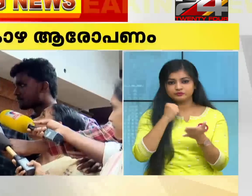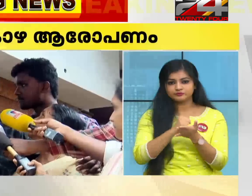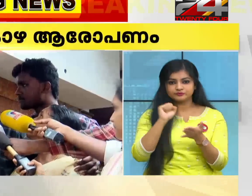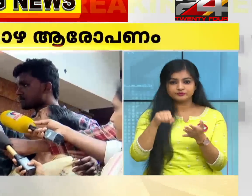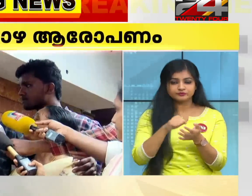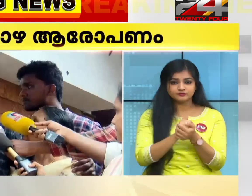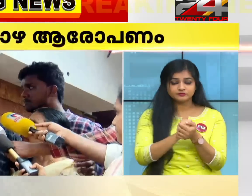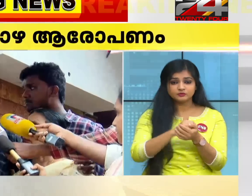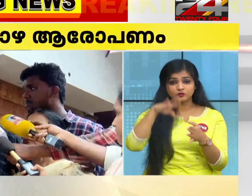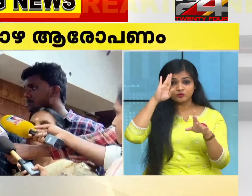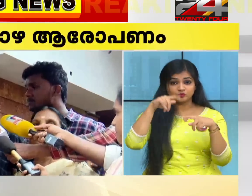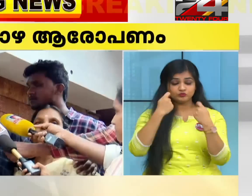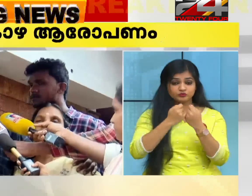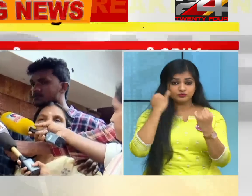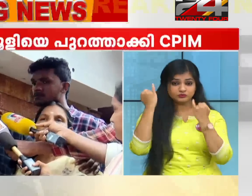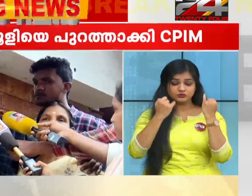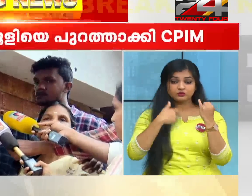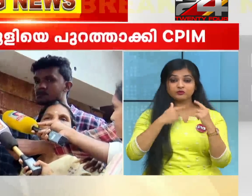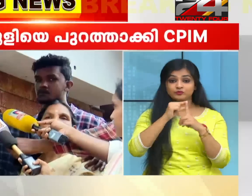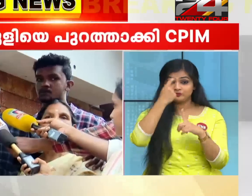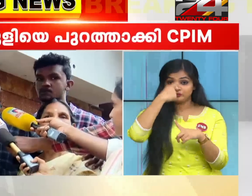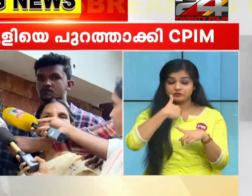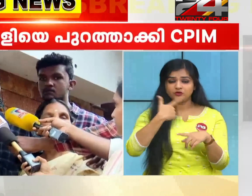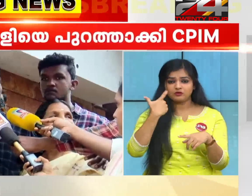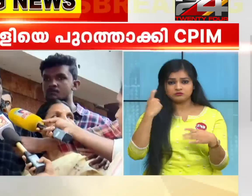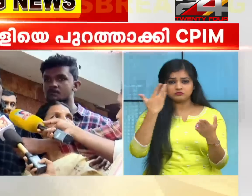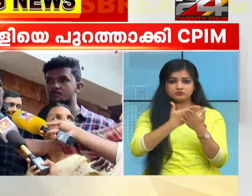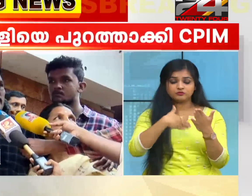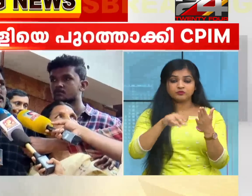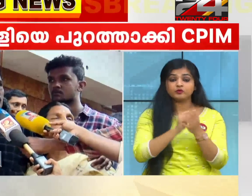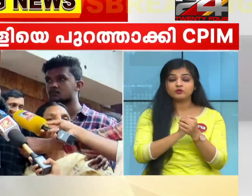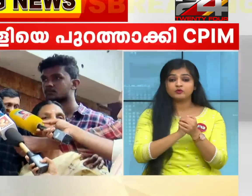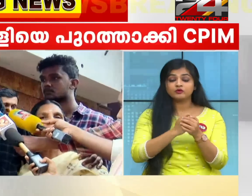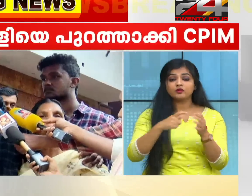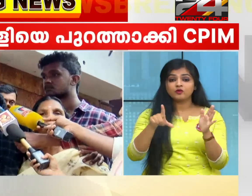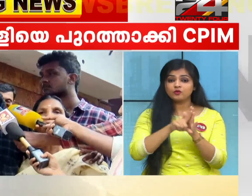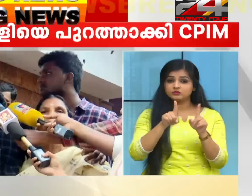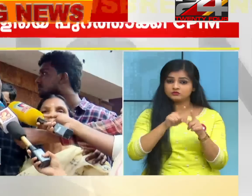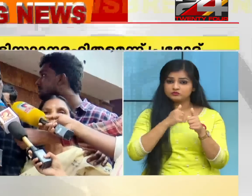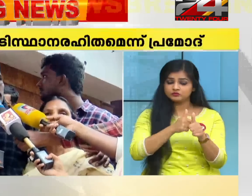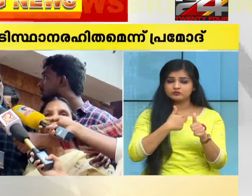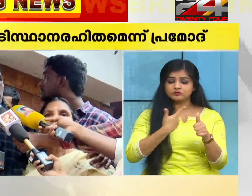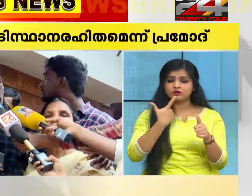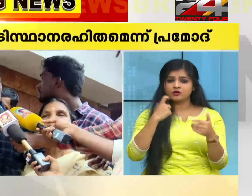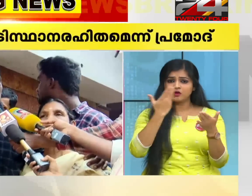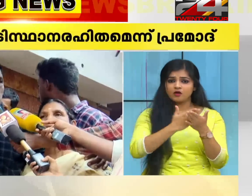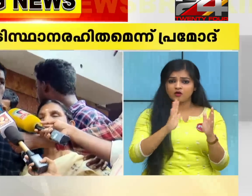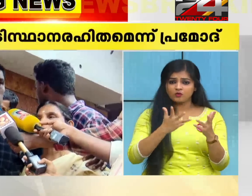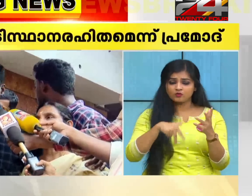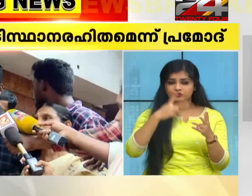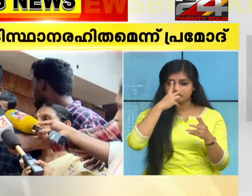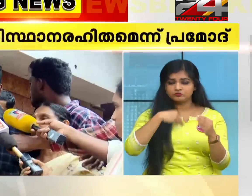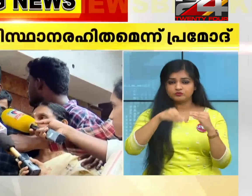പോലീസ് അന്വേഷണം ഞാൻ പ്രമോദ് എന്നുള്ള എനിക്ക് പരാതി കൊടുക്കല്ലോ. ഞാൻ അതിന്റെ നിയമപരമായിട്ടുള്ള കാര്യങ്ങൾ പരിശോധിച്ചുകൊണ്ടിരിക്കുകയാണ്. നാളെ അടുത്ത ദിവസം